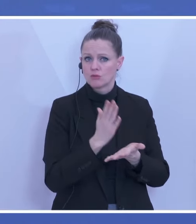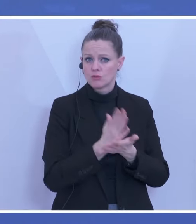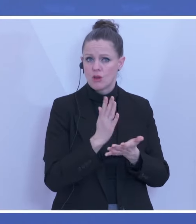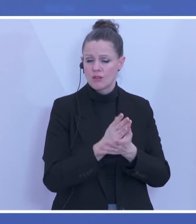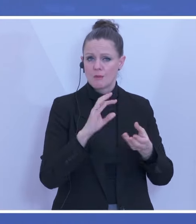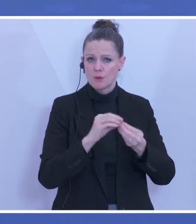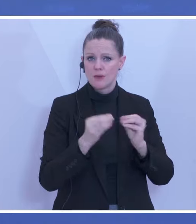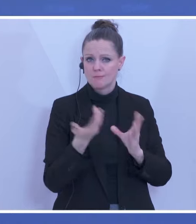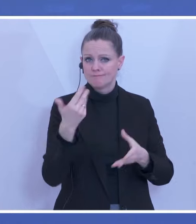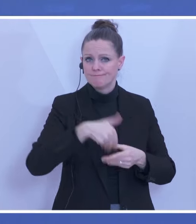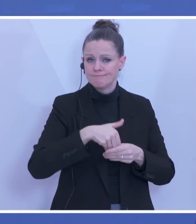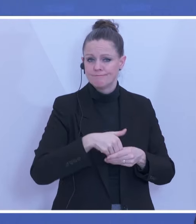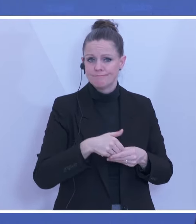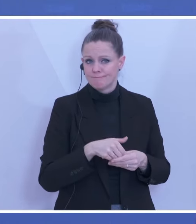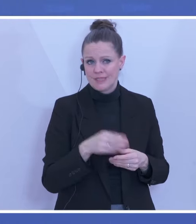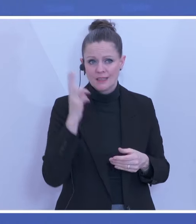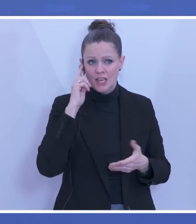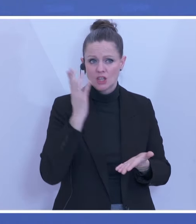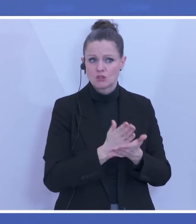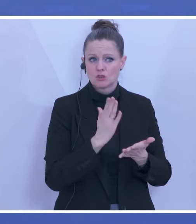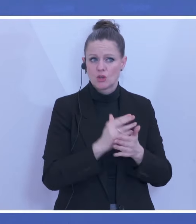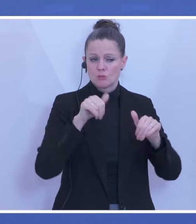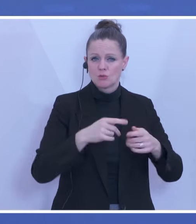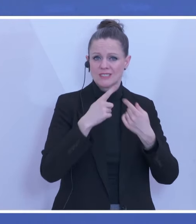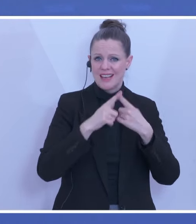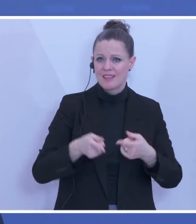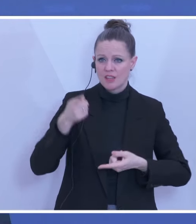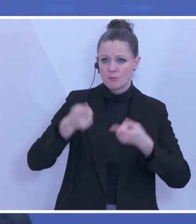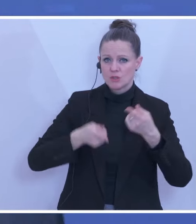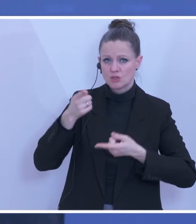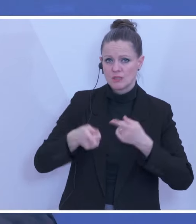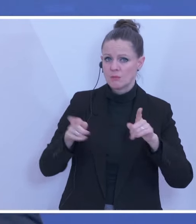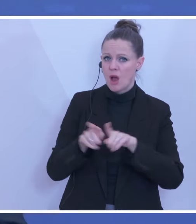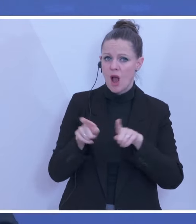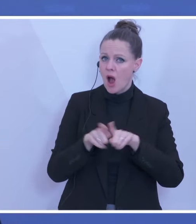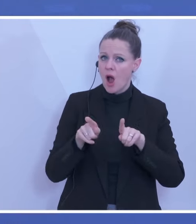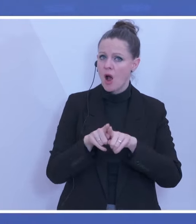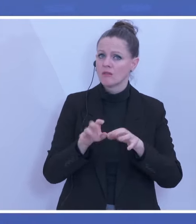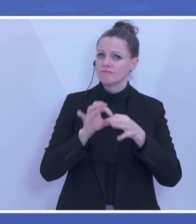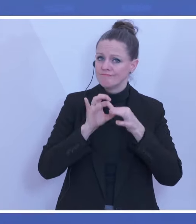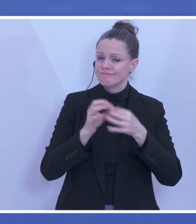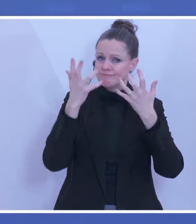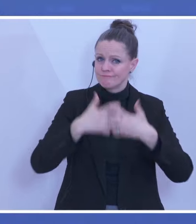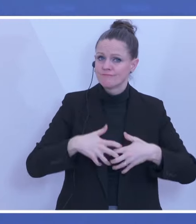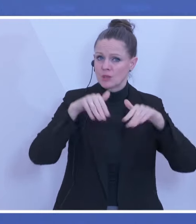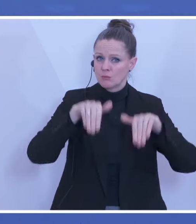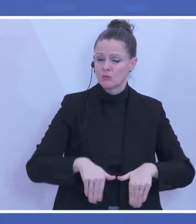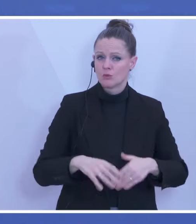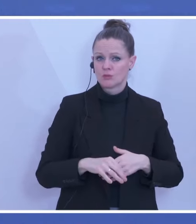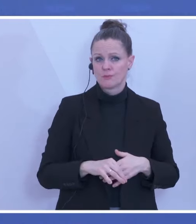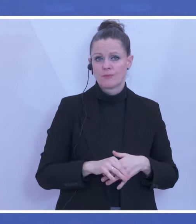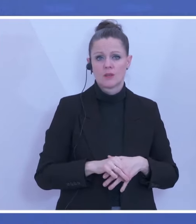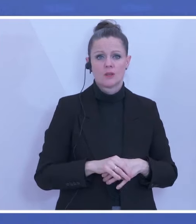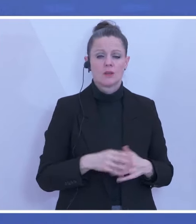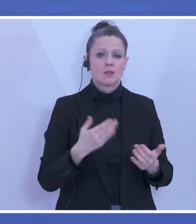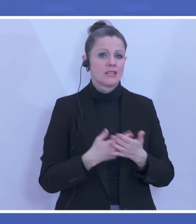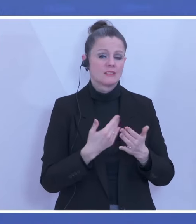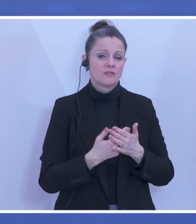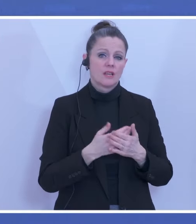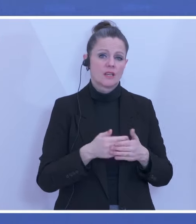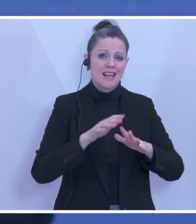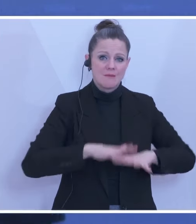ist bekannt, es muss halt mit den anderen Bestimmungen auch in Übereinstimmung gebracht werden, die wir in Österreich haben. Und wir haben ja da auf